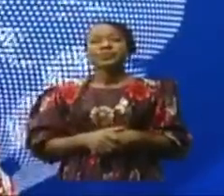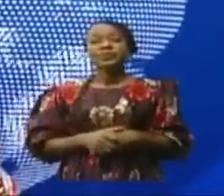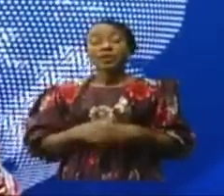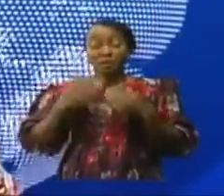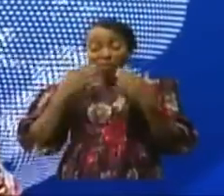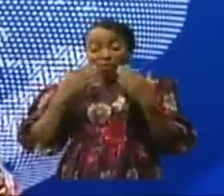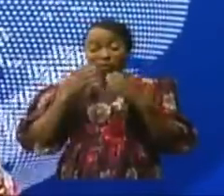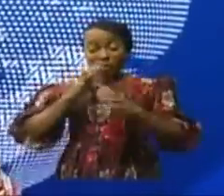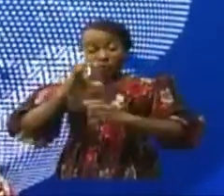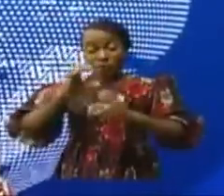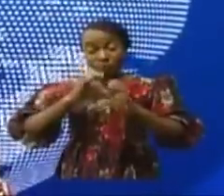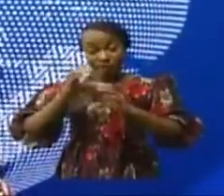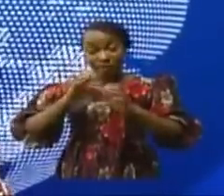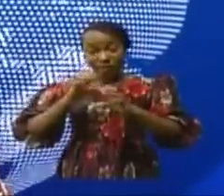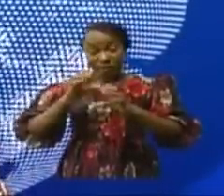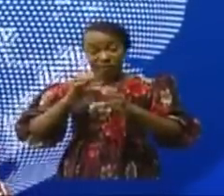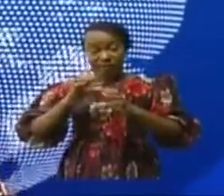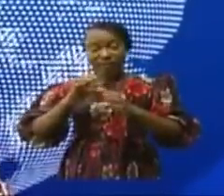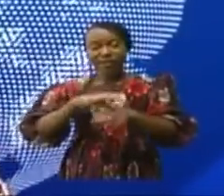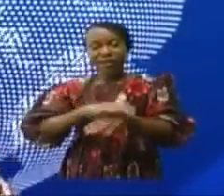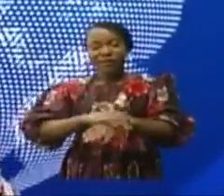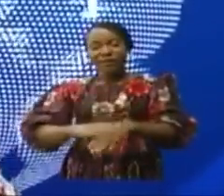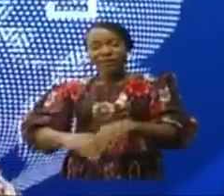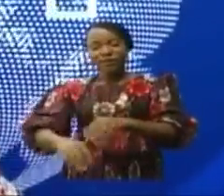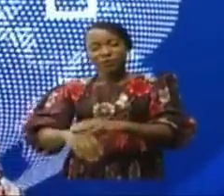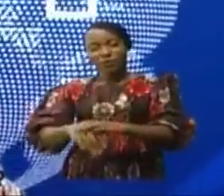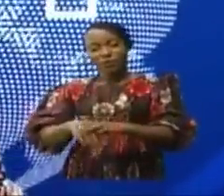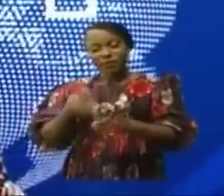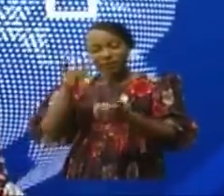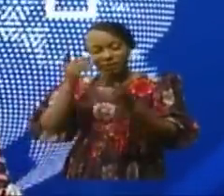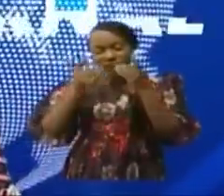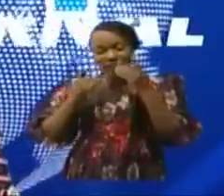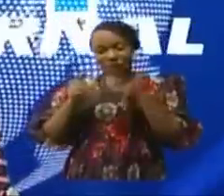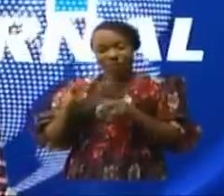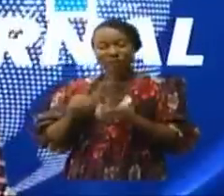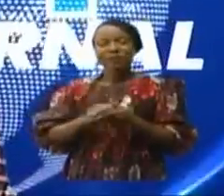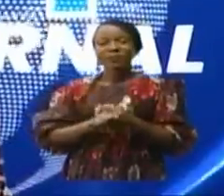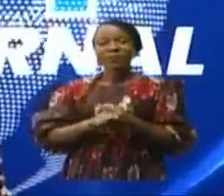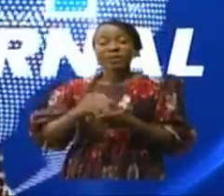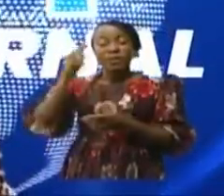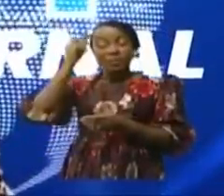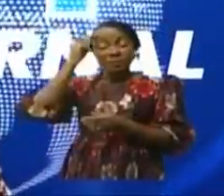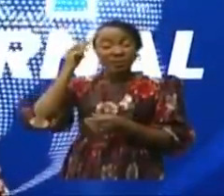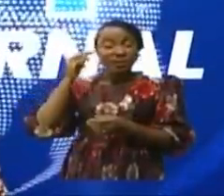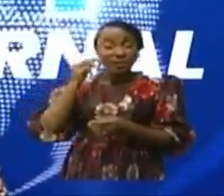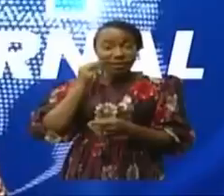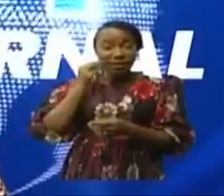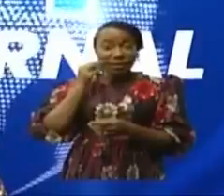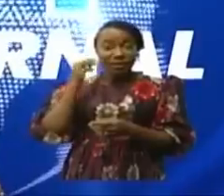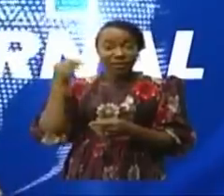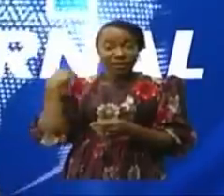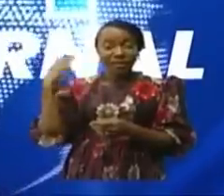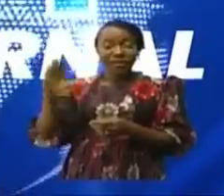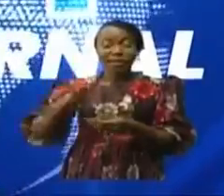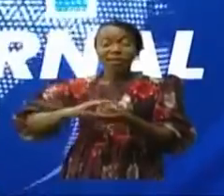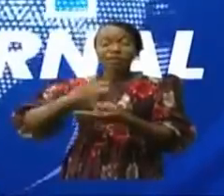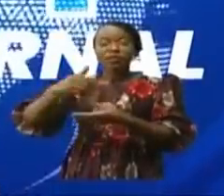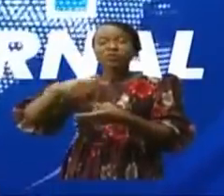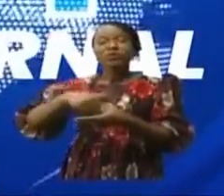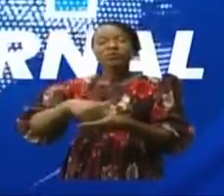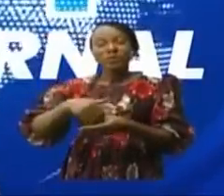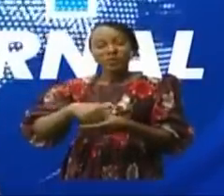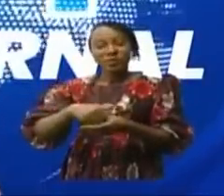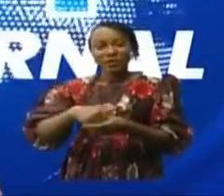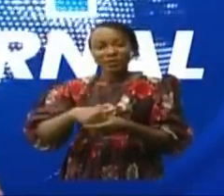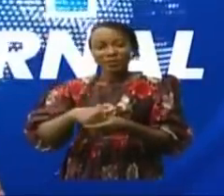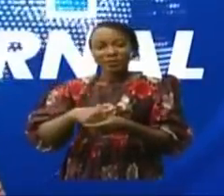Et ce communiqué nécrologique, Son Excellence, Madame le ministre d'État en charge du portefeuille, princesse